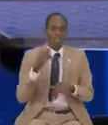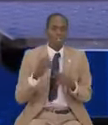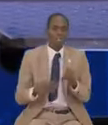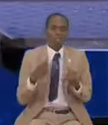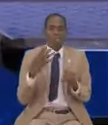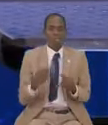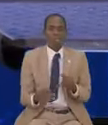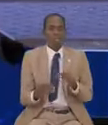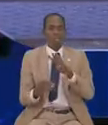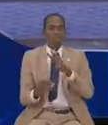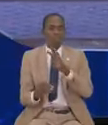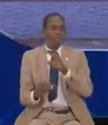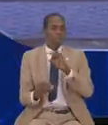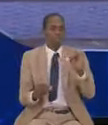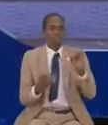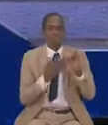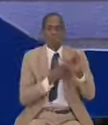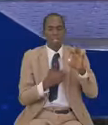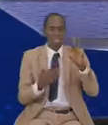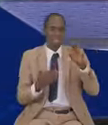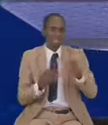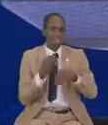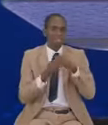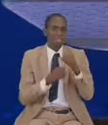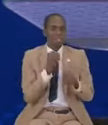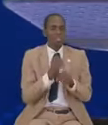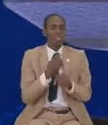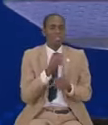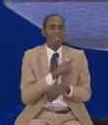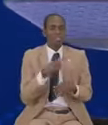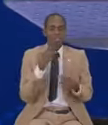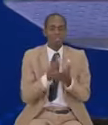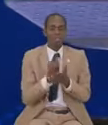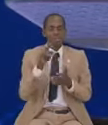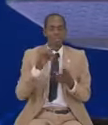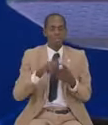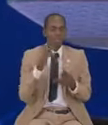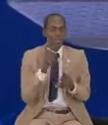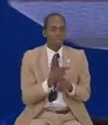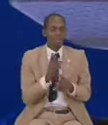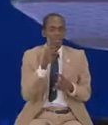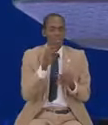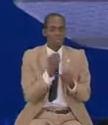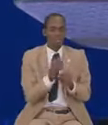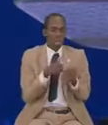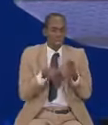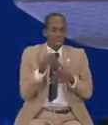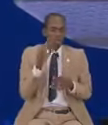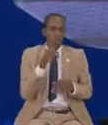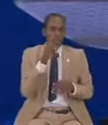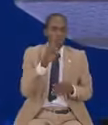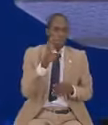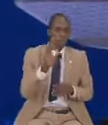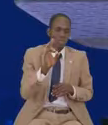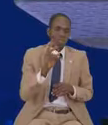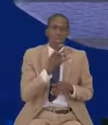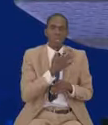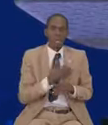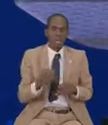90 ans Dieu a dit que vous pouvez seulement épargne un une